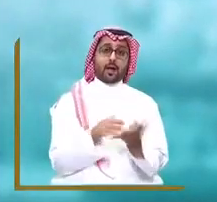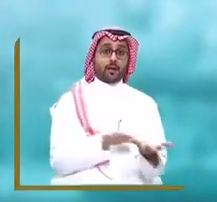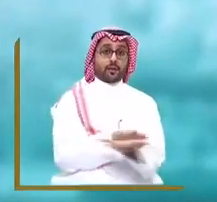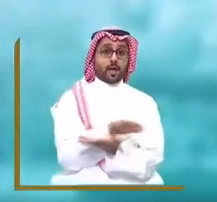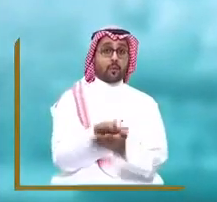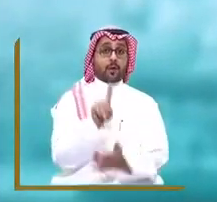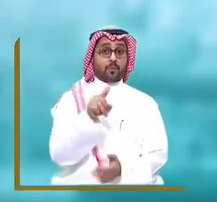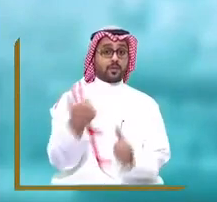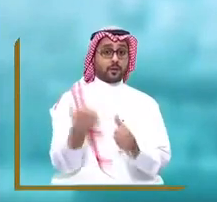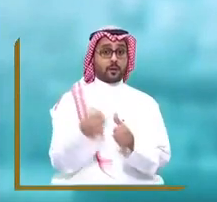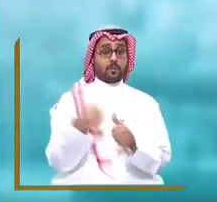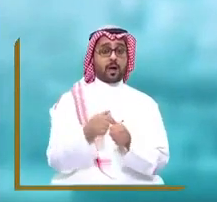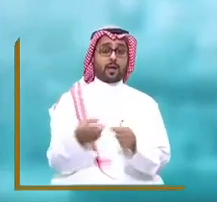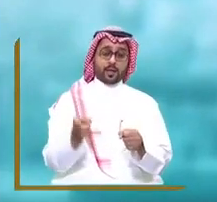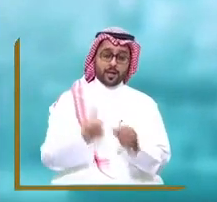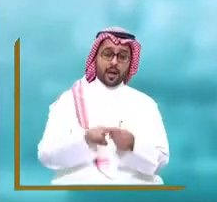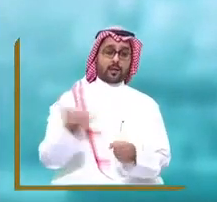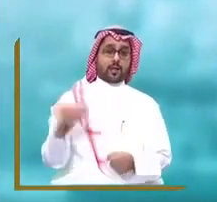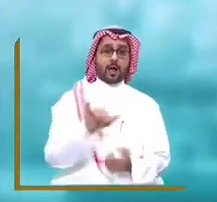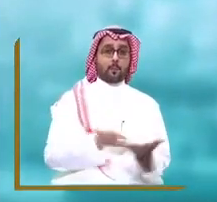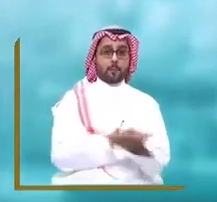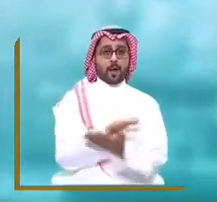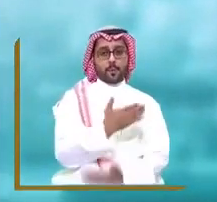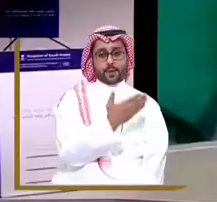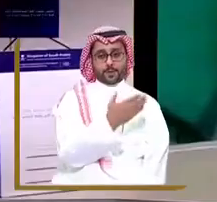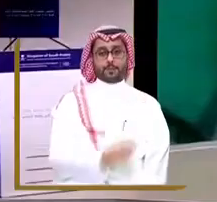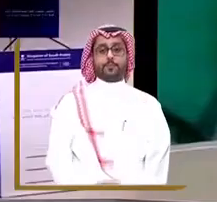انتهت نشرتنا، وهذا تذكر بأبرز ما جاء فيها.